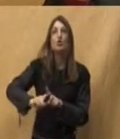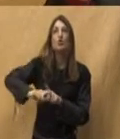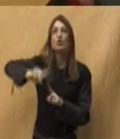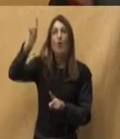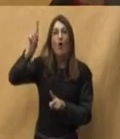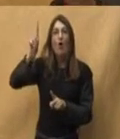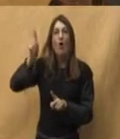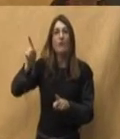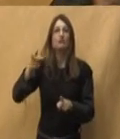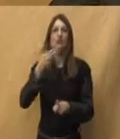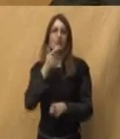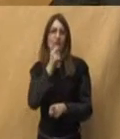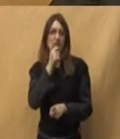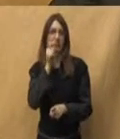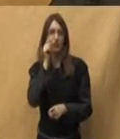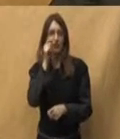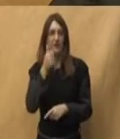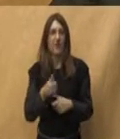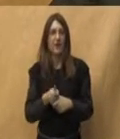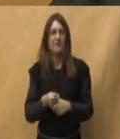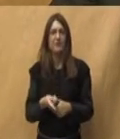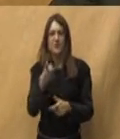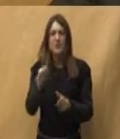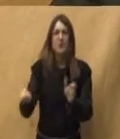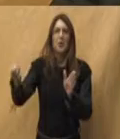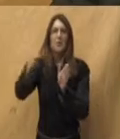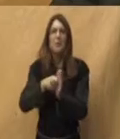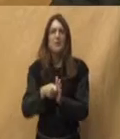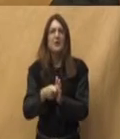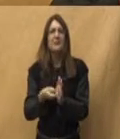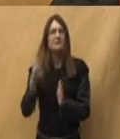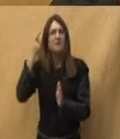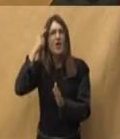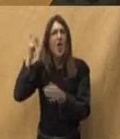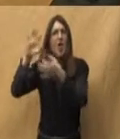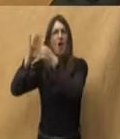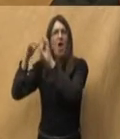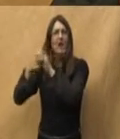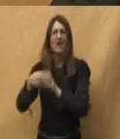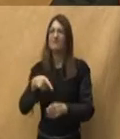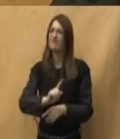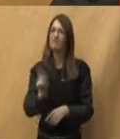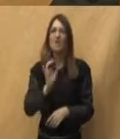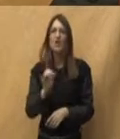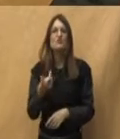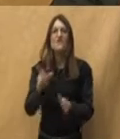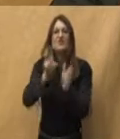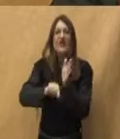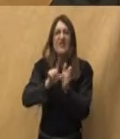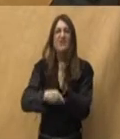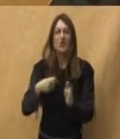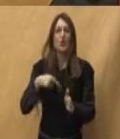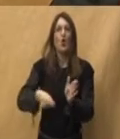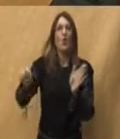do ljudi u godinama. Kupuje se logikom koja nije pravilna. Kupuje se logikom šta je jeftinije, umjesto da se